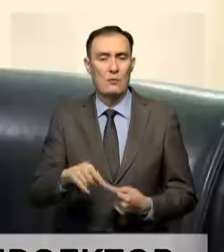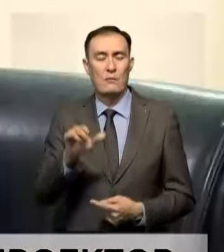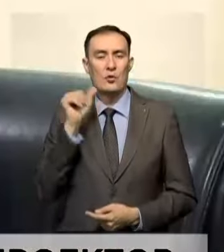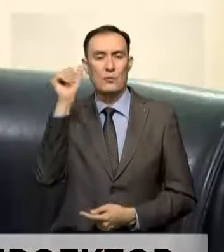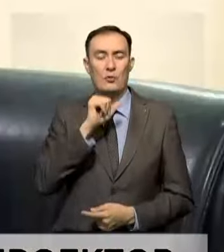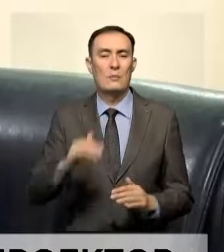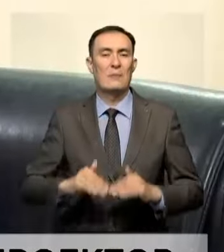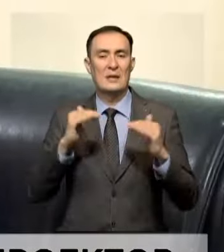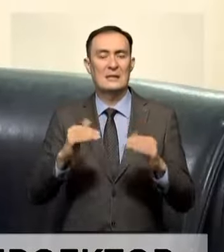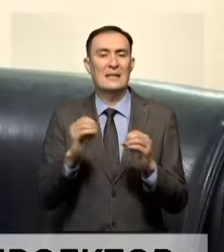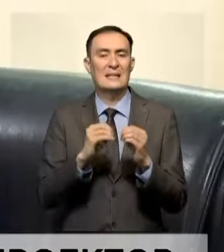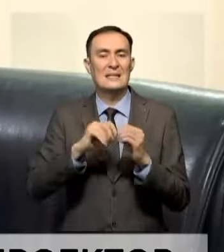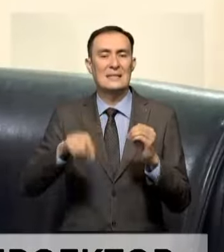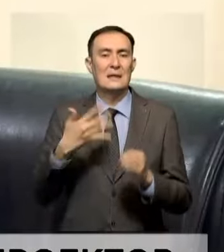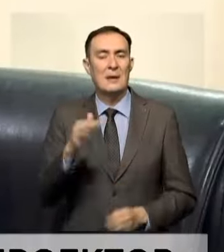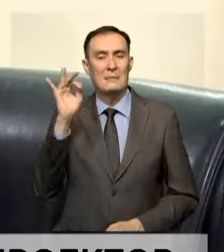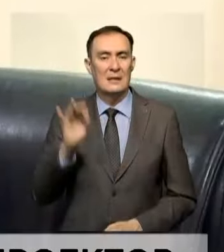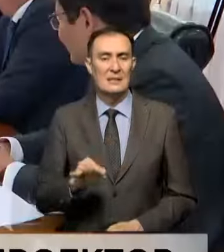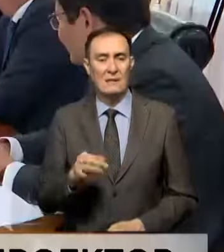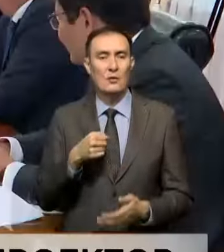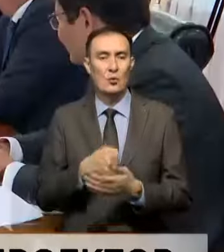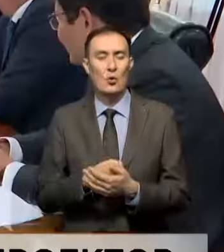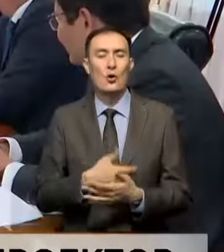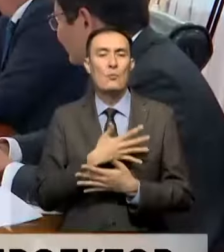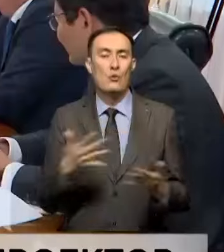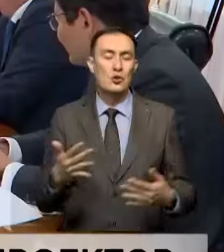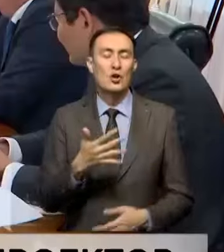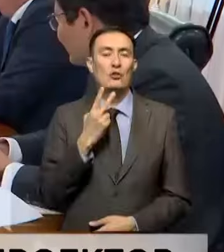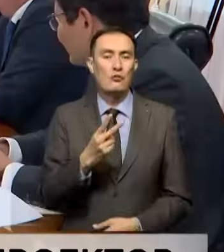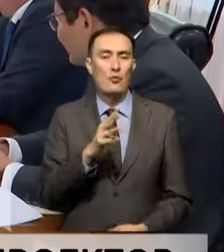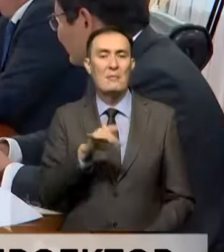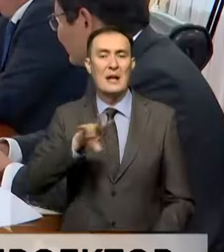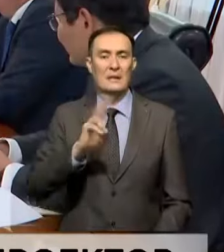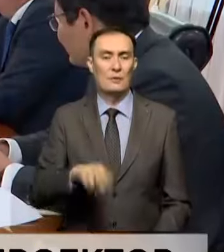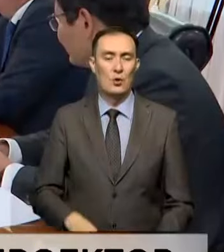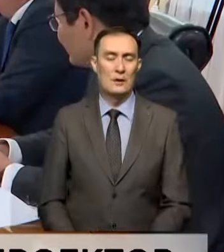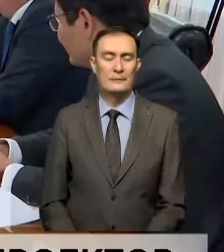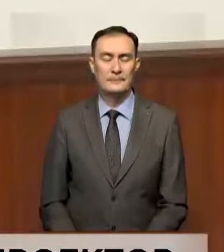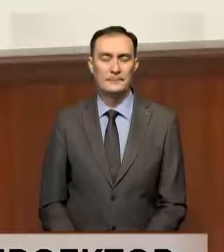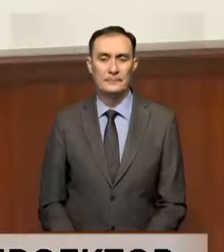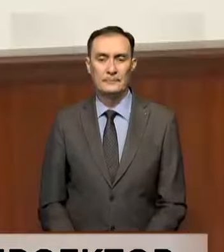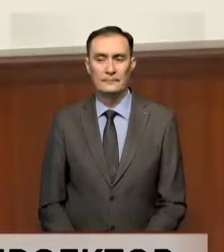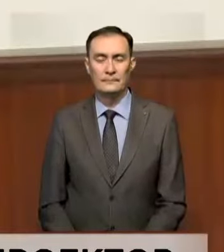прошлом году вырос на 10,5% и достиг больше 2 миллиардов долларов.